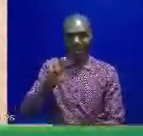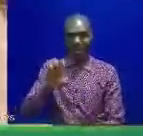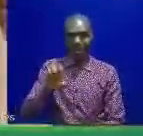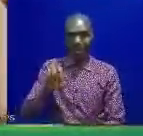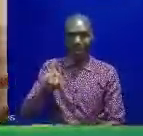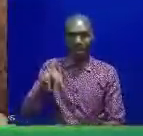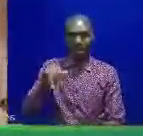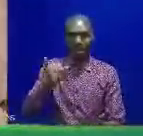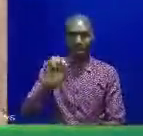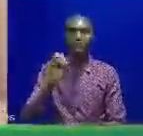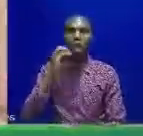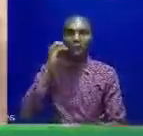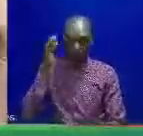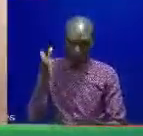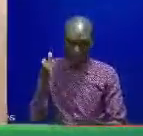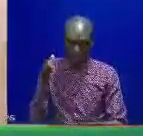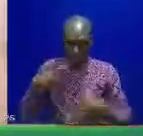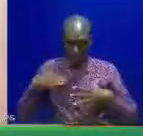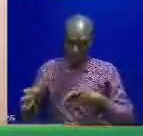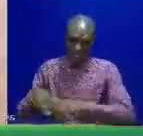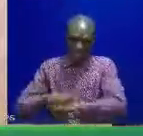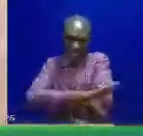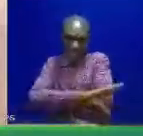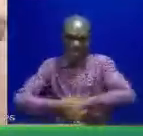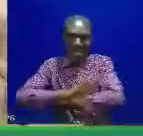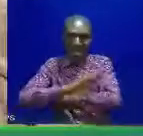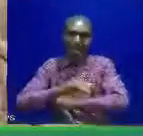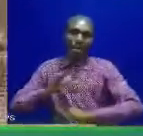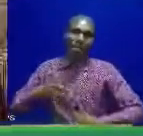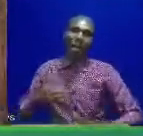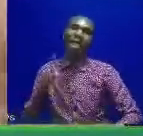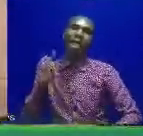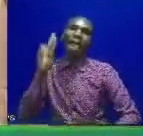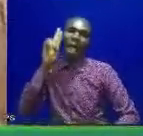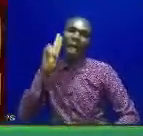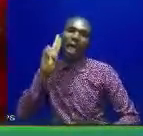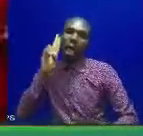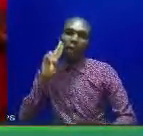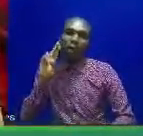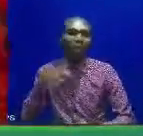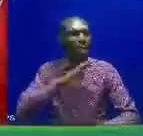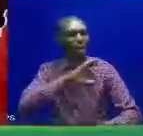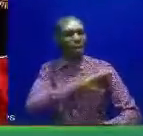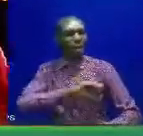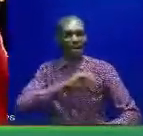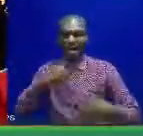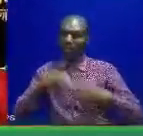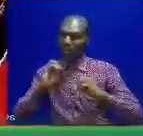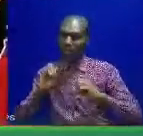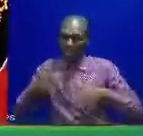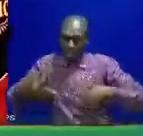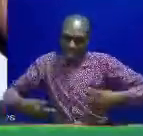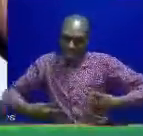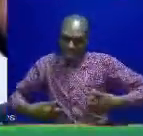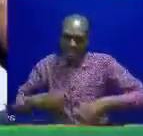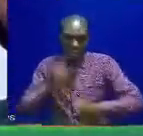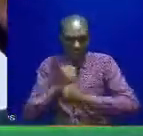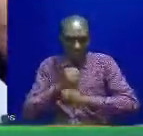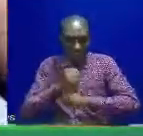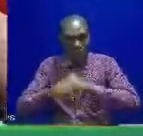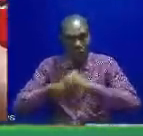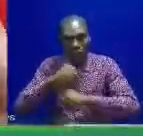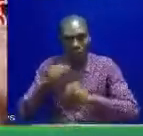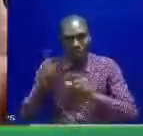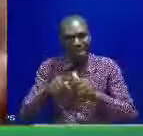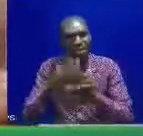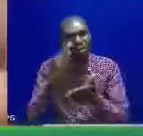noga. Aba antame vaibere tango ya anetuka. Mbobu atima avira nande naba muraba ke matakirima kolegas. Kaki. Egi nte genje